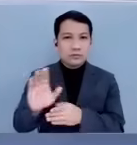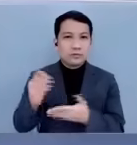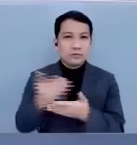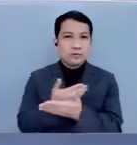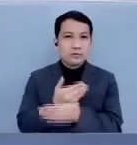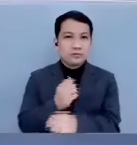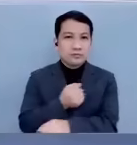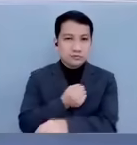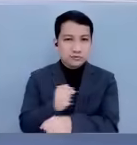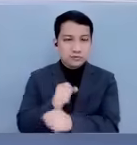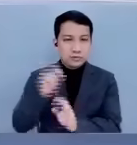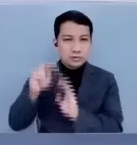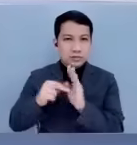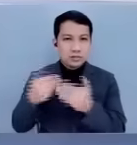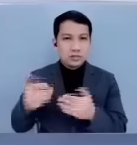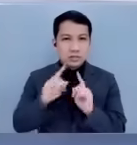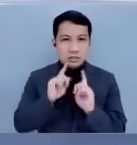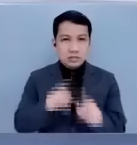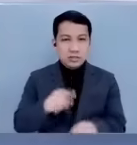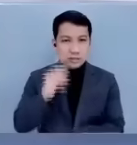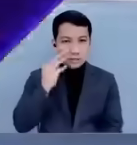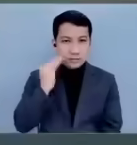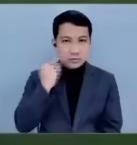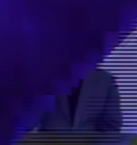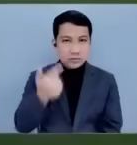Panoorin natin yan sa report ni MJ Marfori.